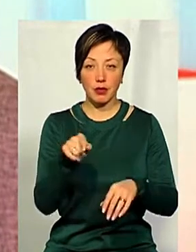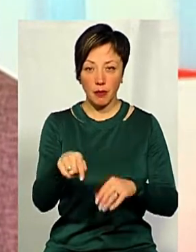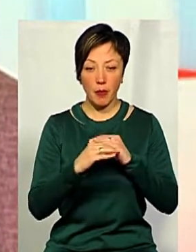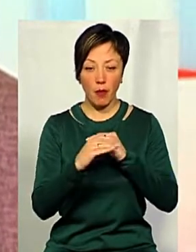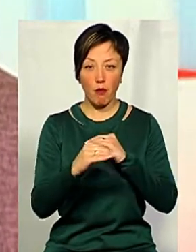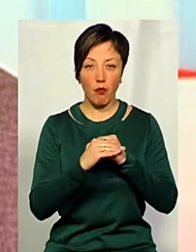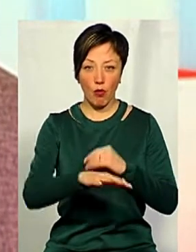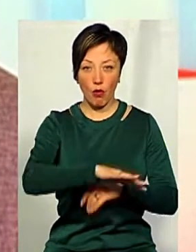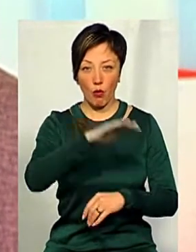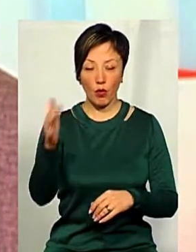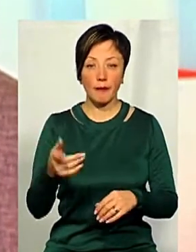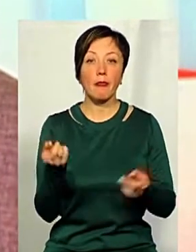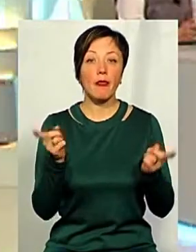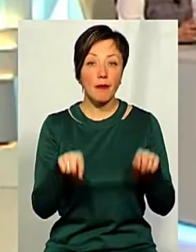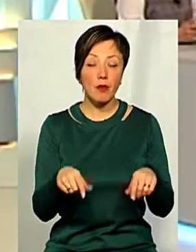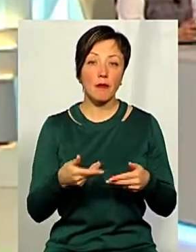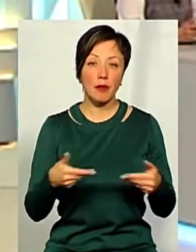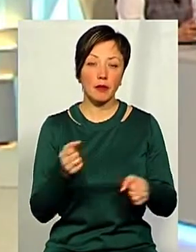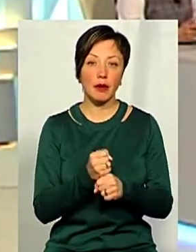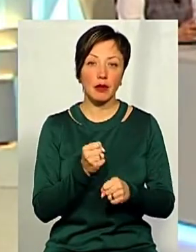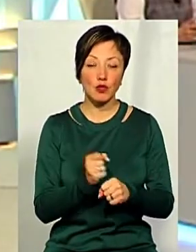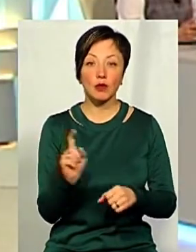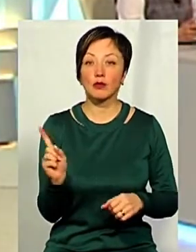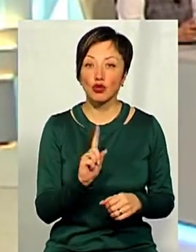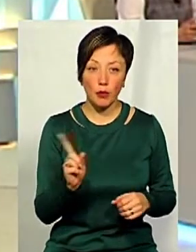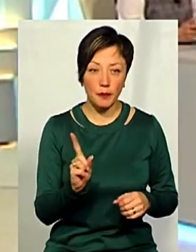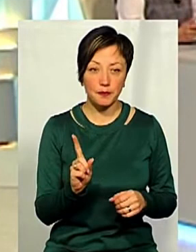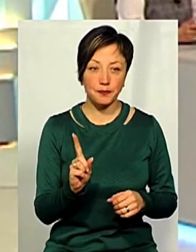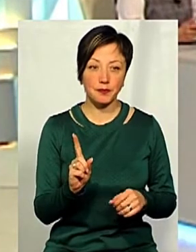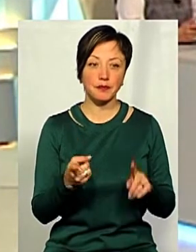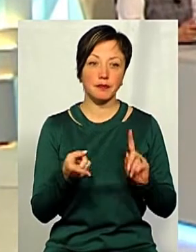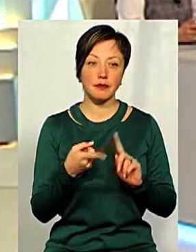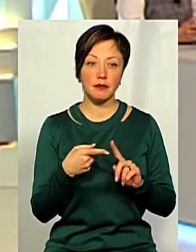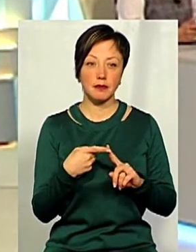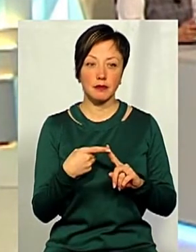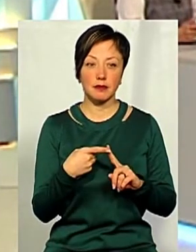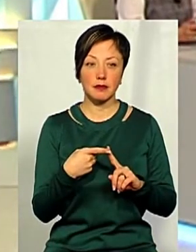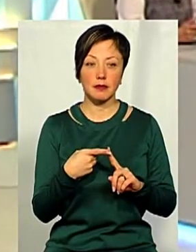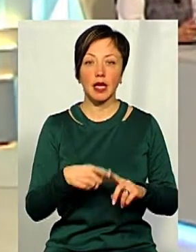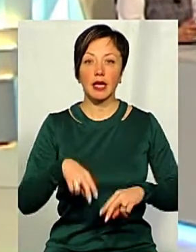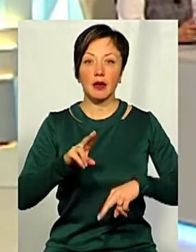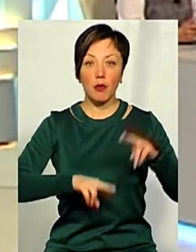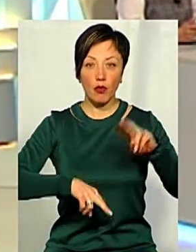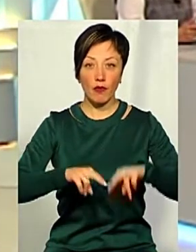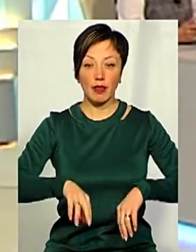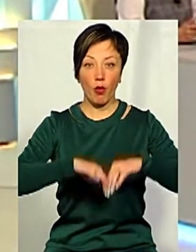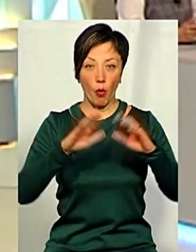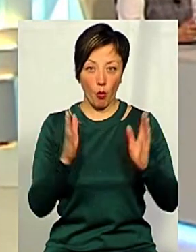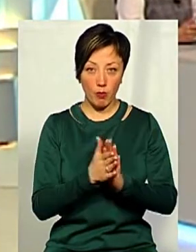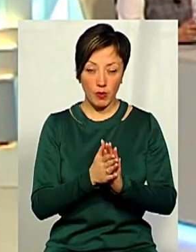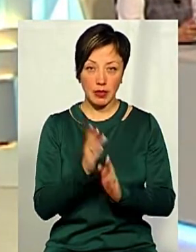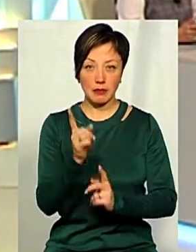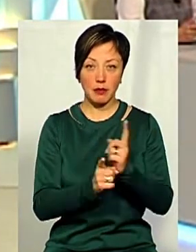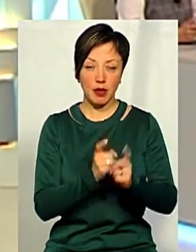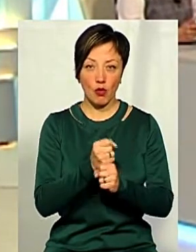Тому ми працюємо над тим, щоб перше, звести такий комплекс сміттєпереробний. І